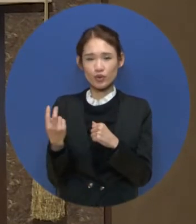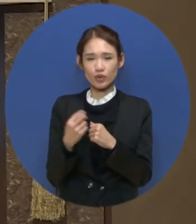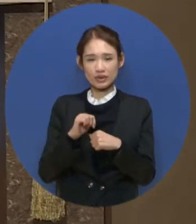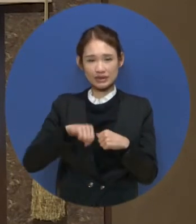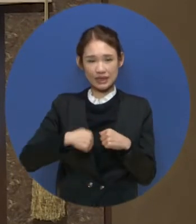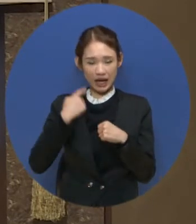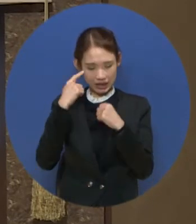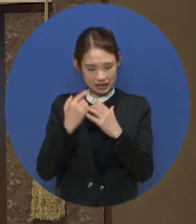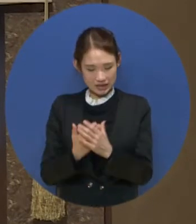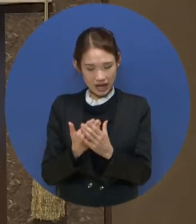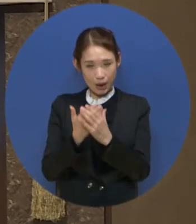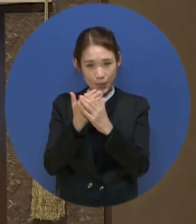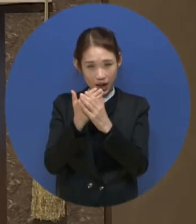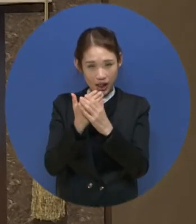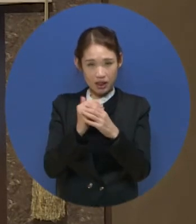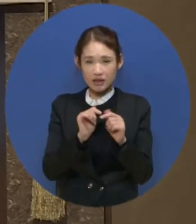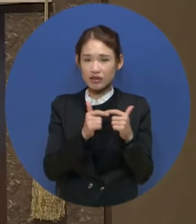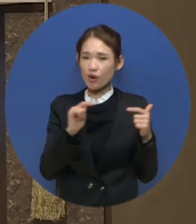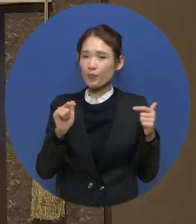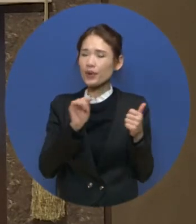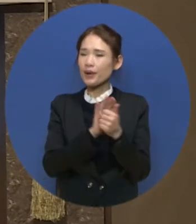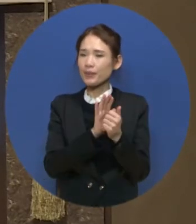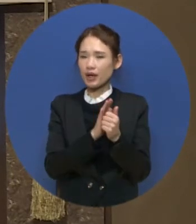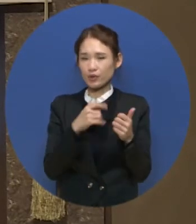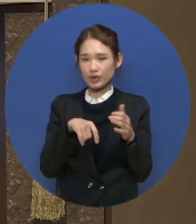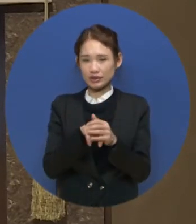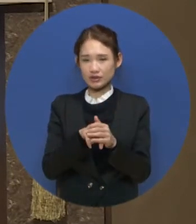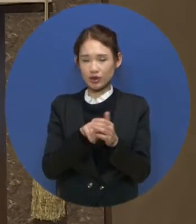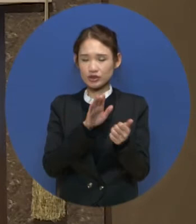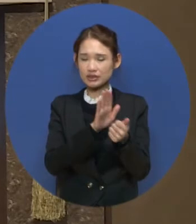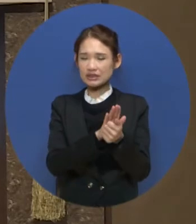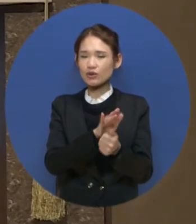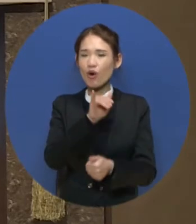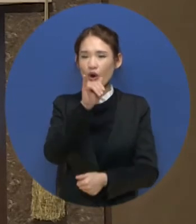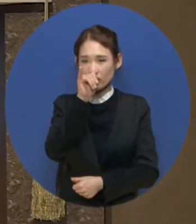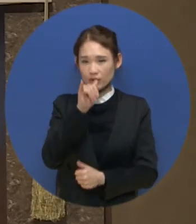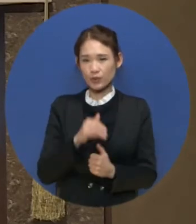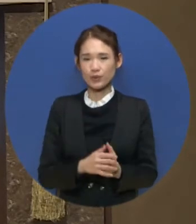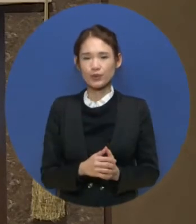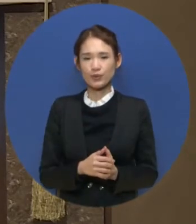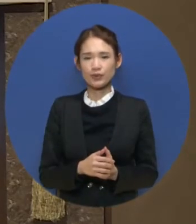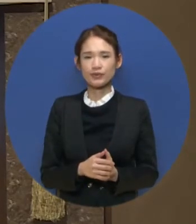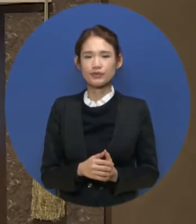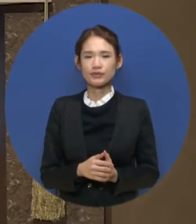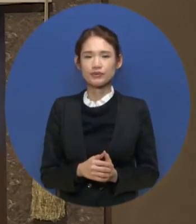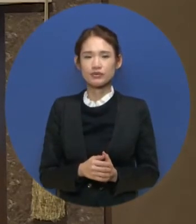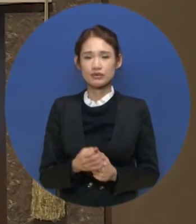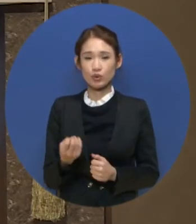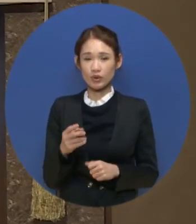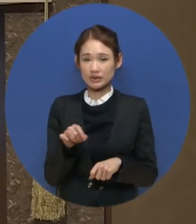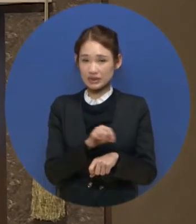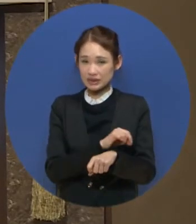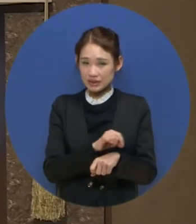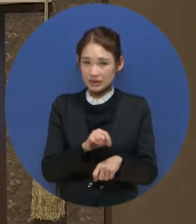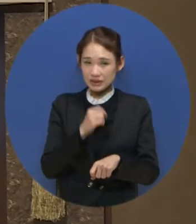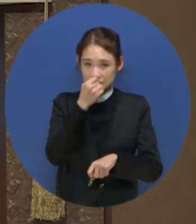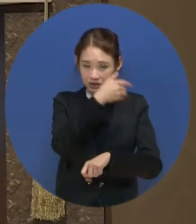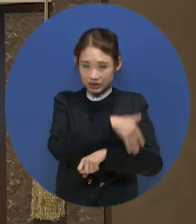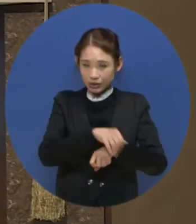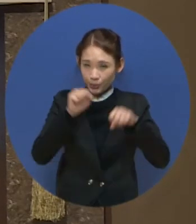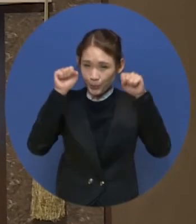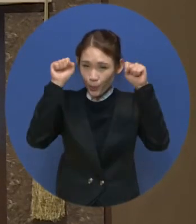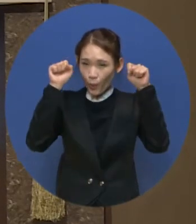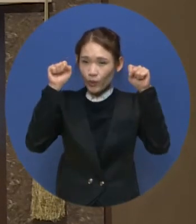또 자기 개발이라든지 이런 걸 할 수 있도록 저희가 또 지원도 좀 해주고 있고 또 특히 이제